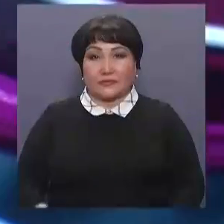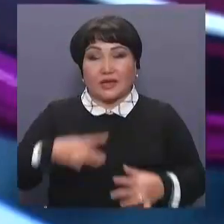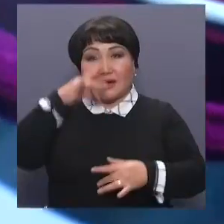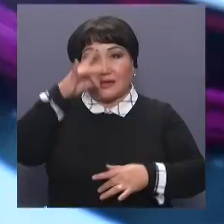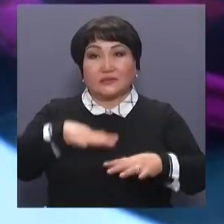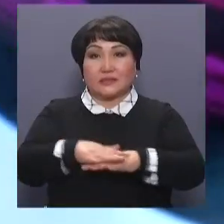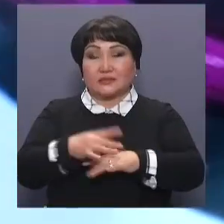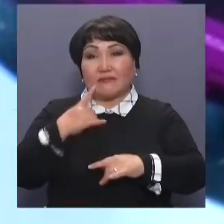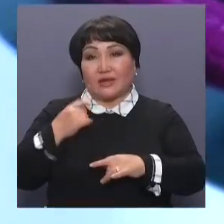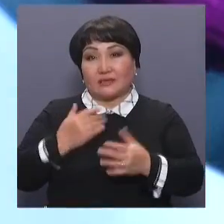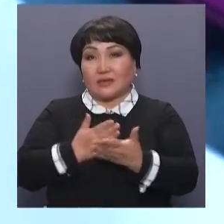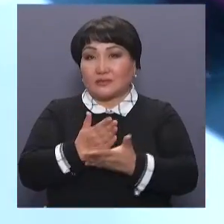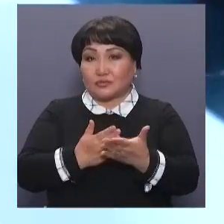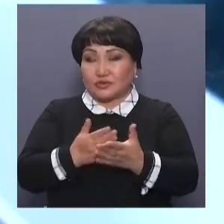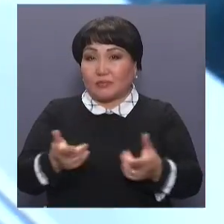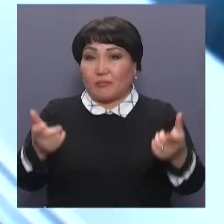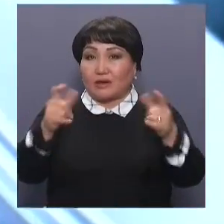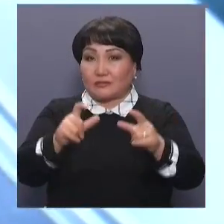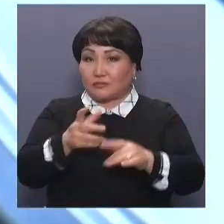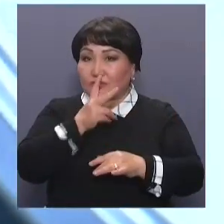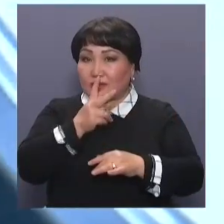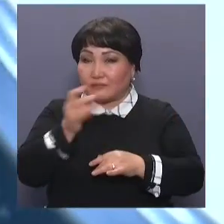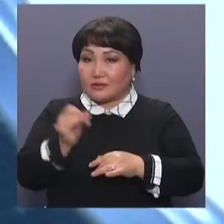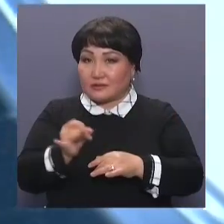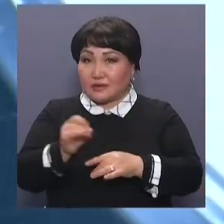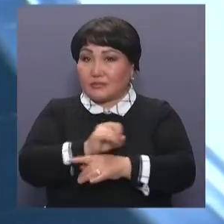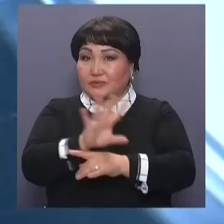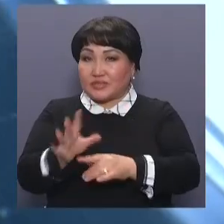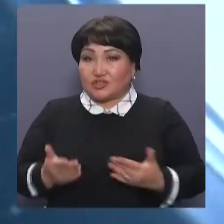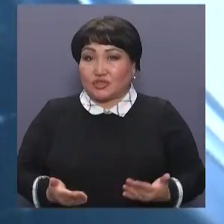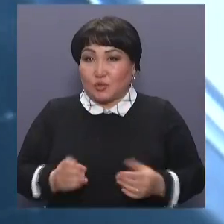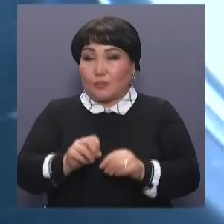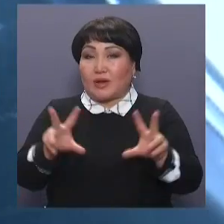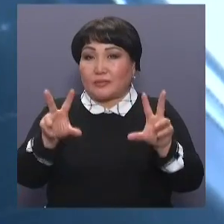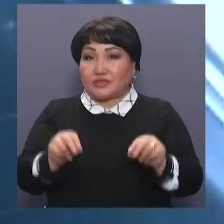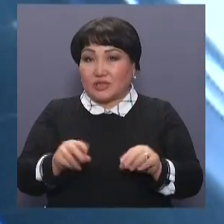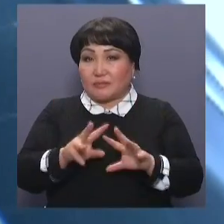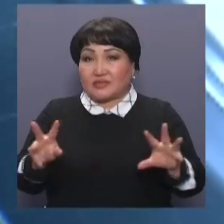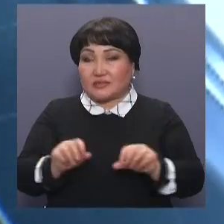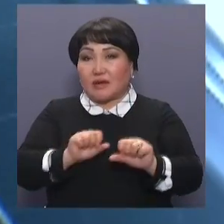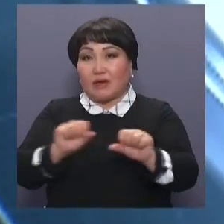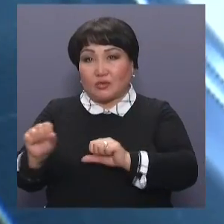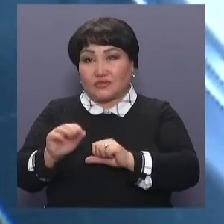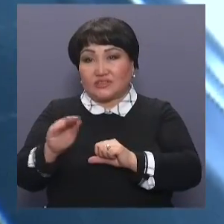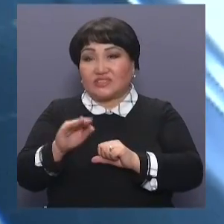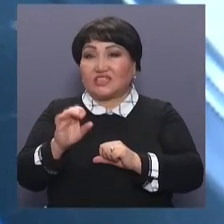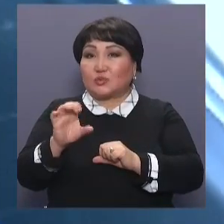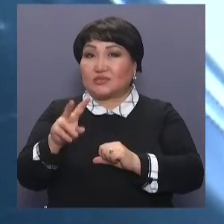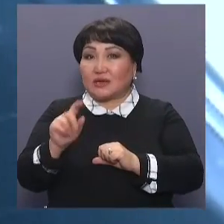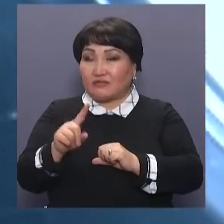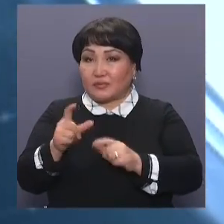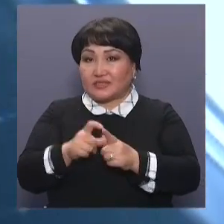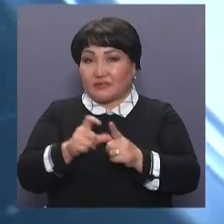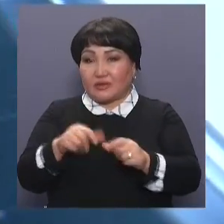Казахстанским военнослужащим поднимут жалование и обеспечат жильем, пообещал министр обороны Сакен Жасузаков. По словам главы ведомства, сейчас